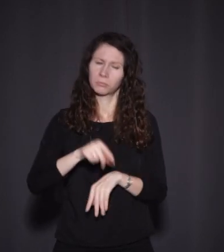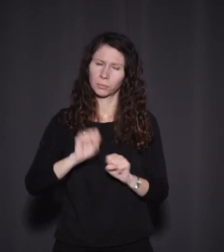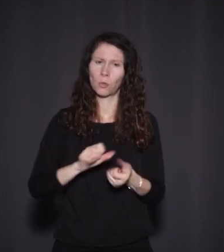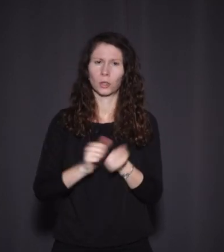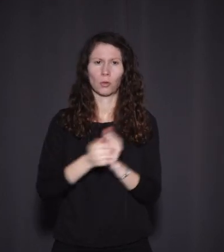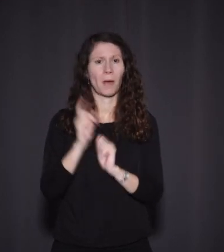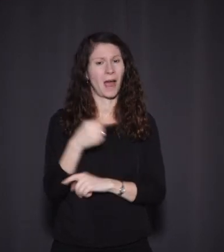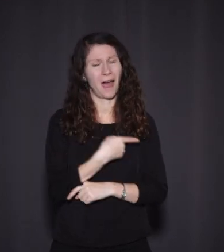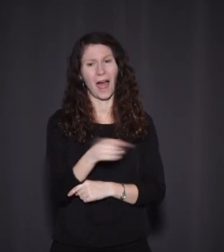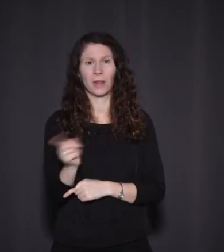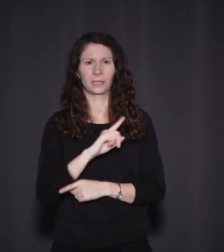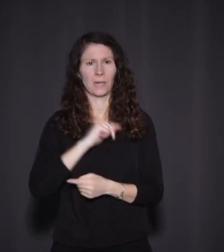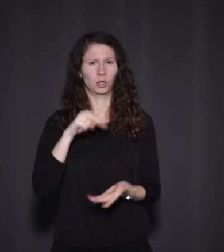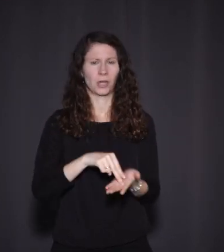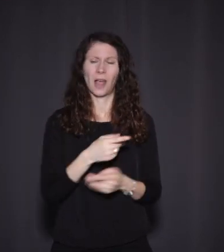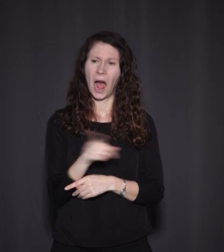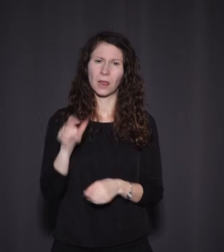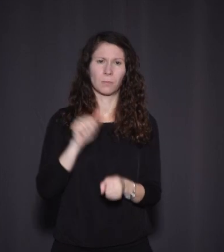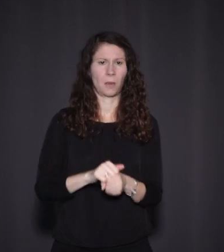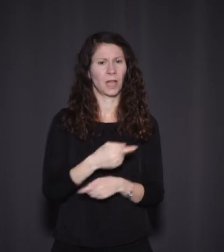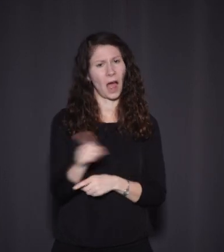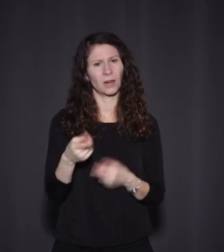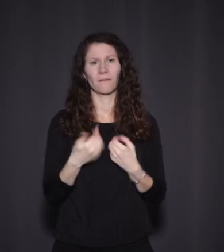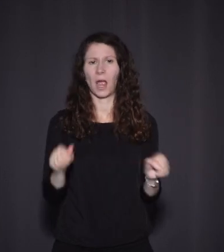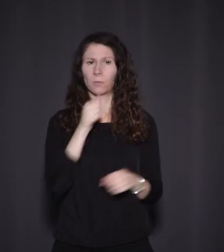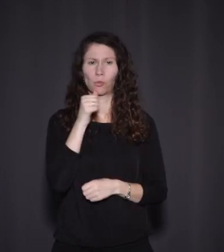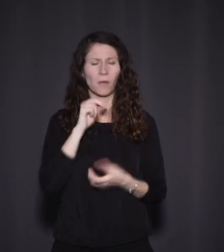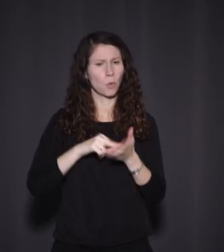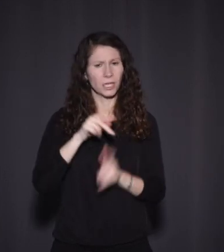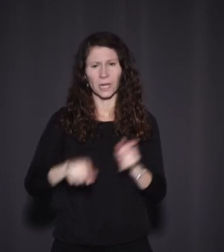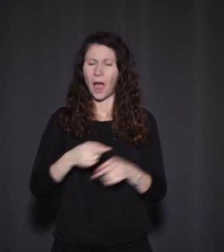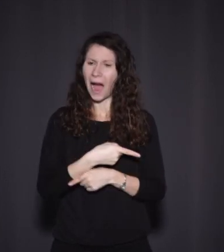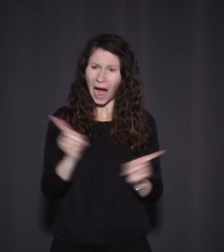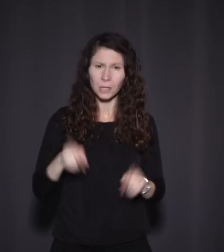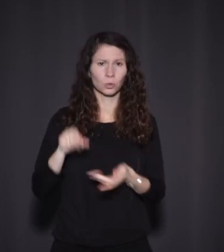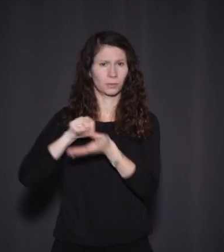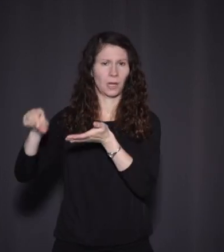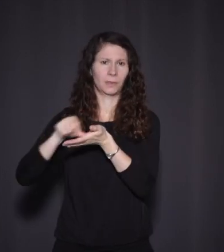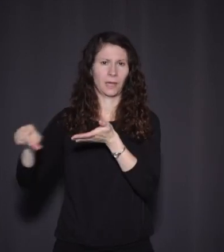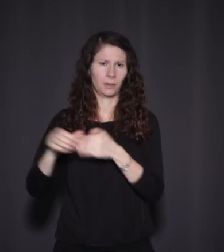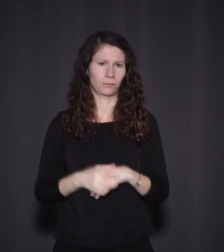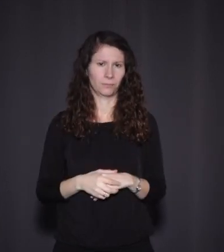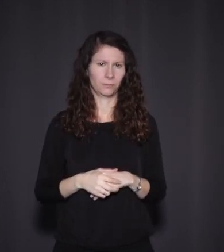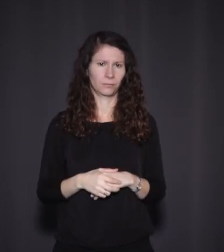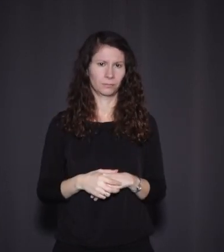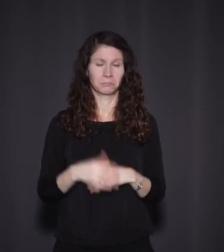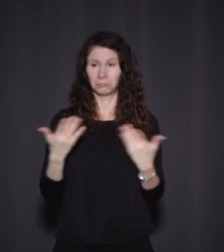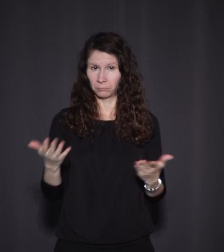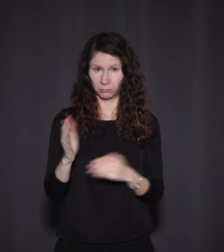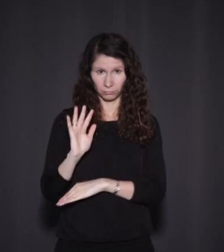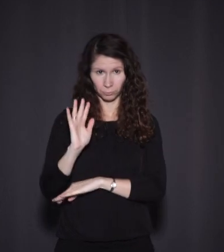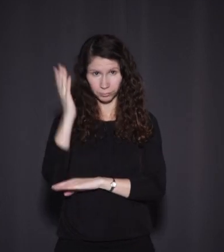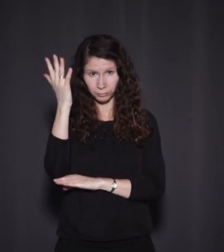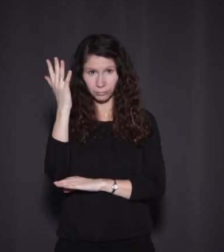alle Selbstständigen, alle Beamte, Freiberufler, Politikerinnen und Politiker, alle einzahlen müssen. Das ist ja das Modell Österreich. Und wenn wir da hinkommen